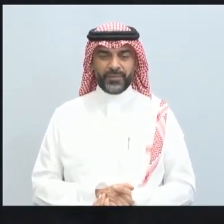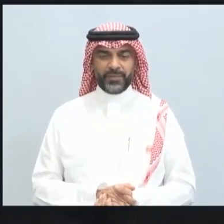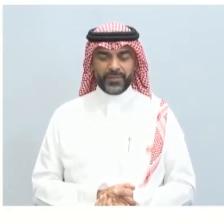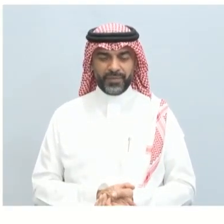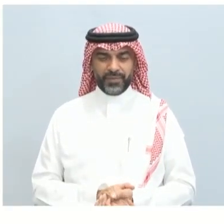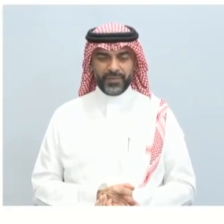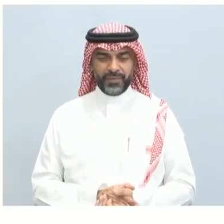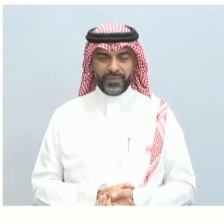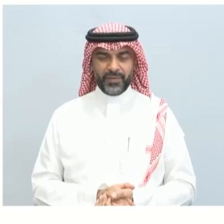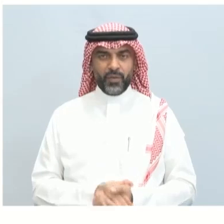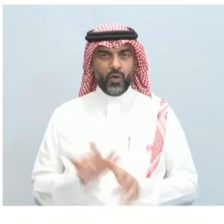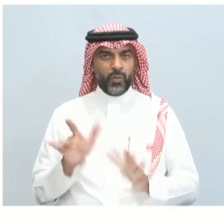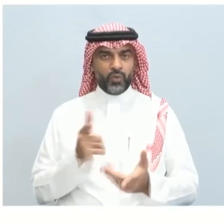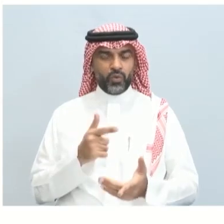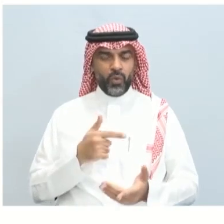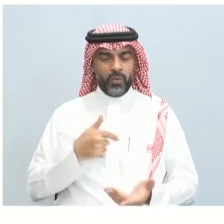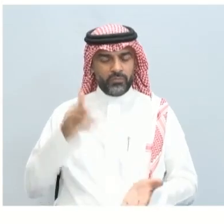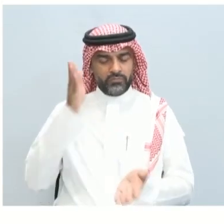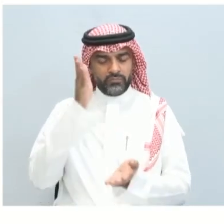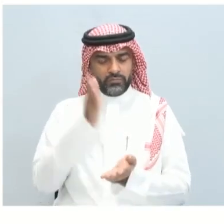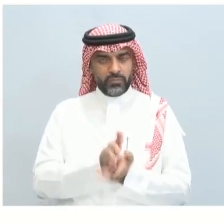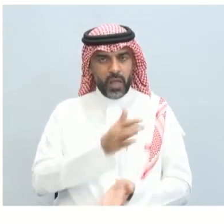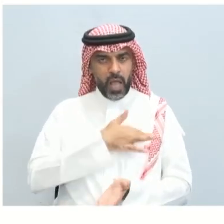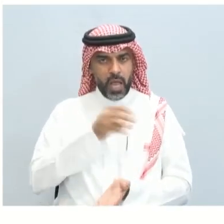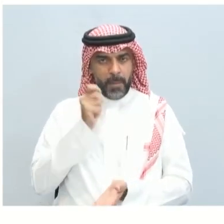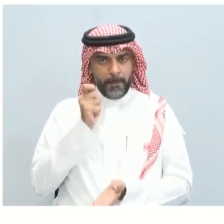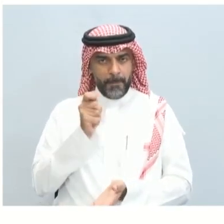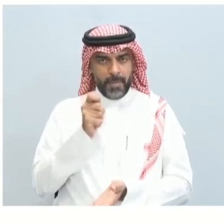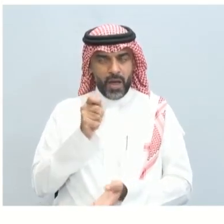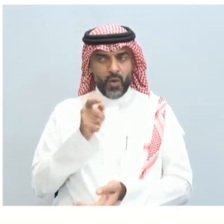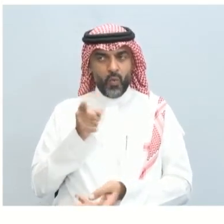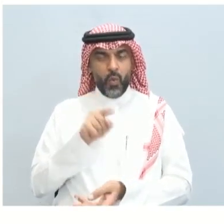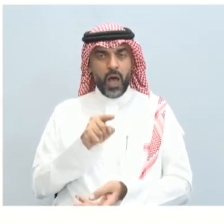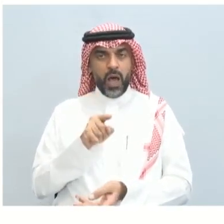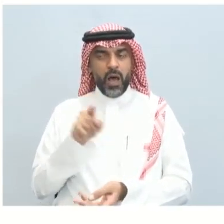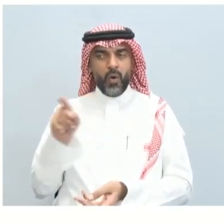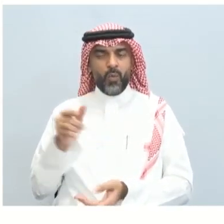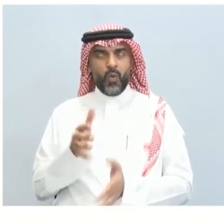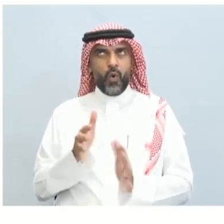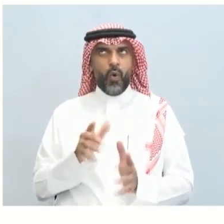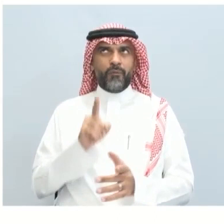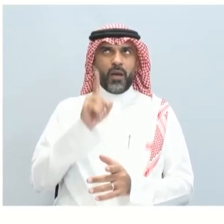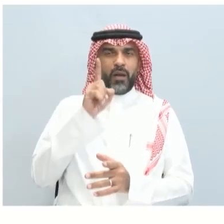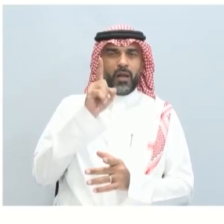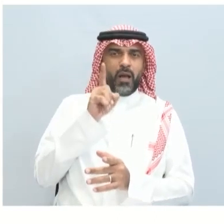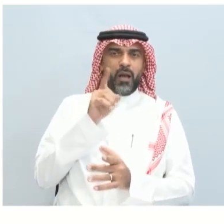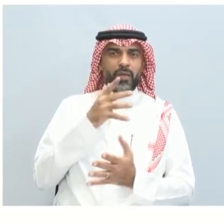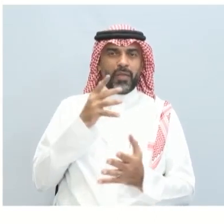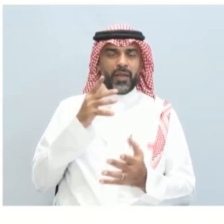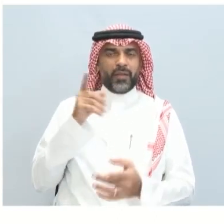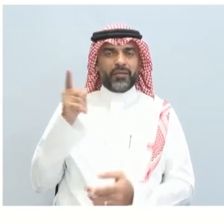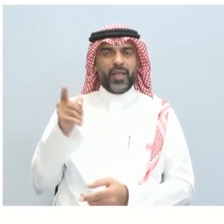منها من هم هم الذين امنوا وكانوا يتقون الله عز وجل